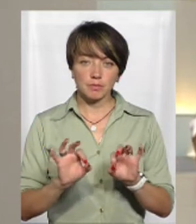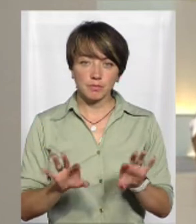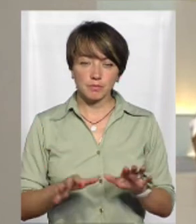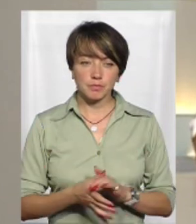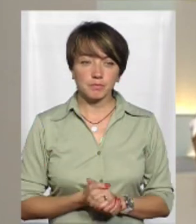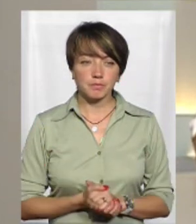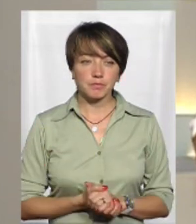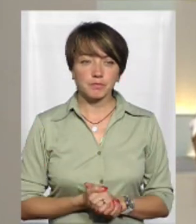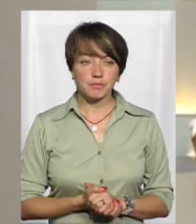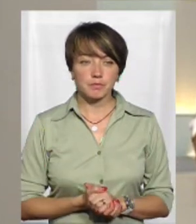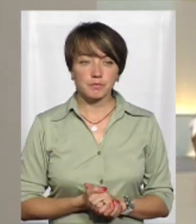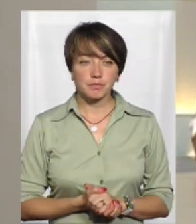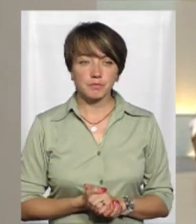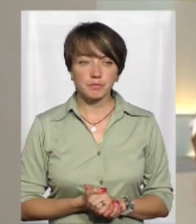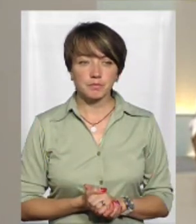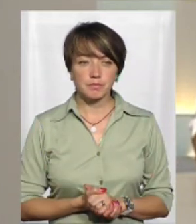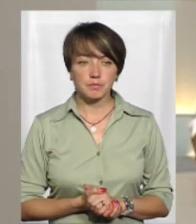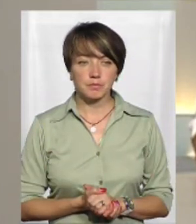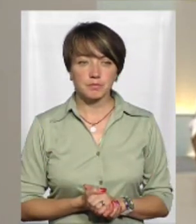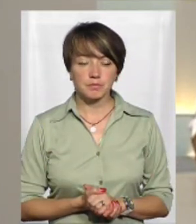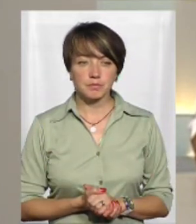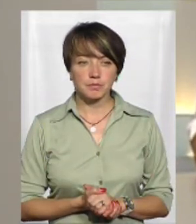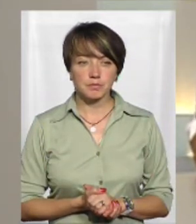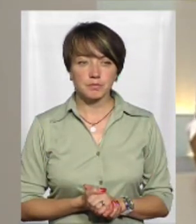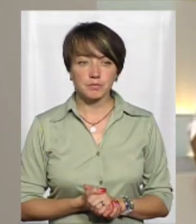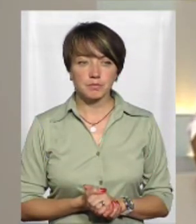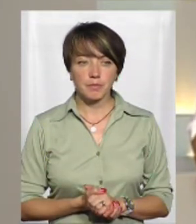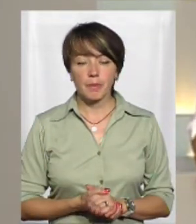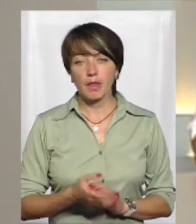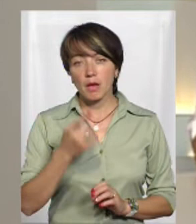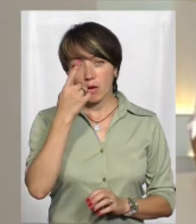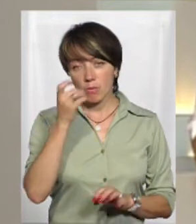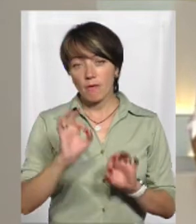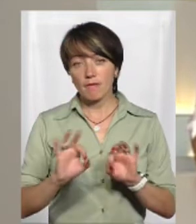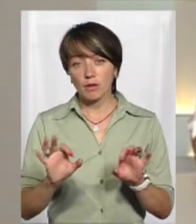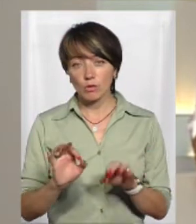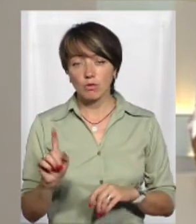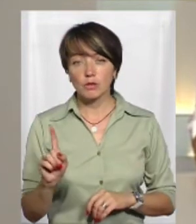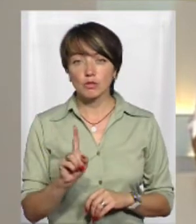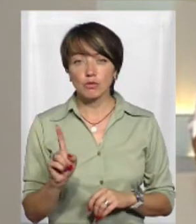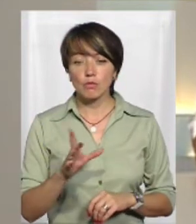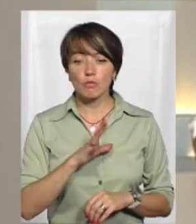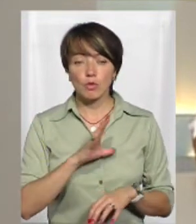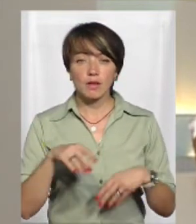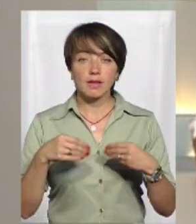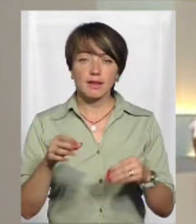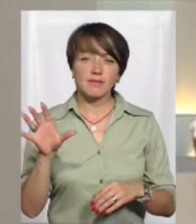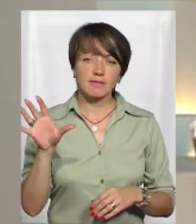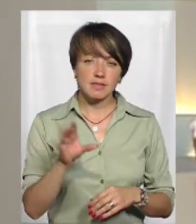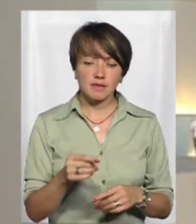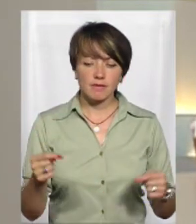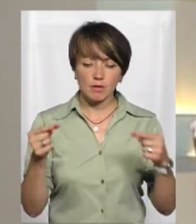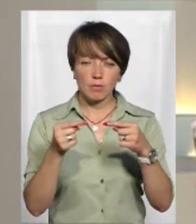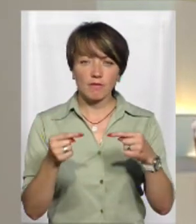роботи управління Алла Широкорадюк. Вона повідомила, що були надані всі